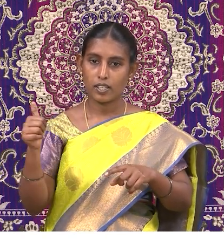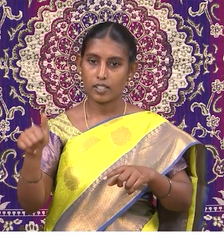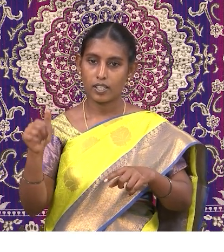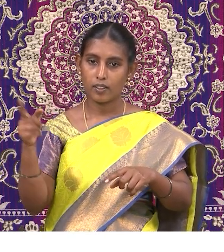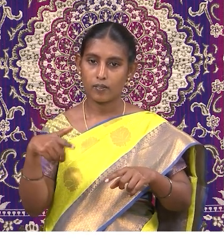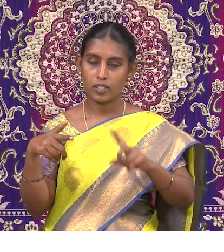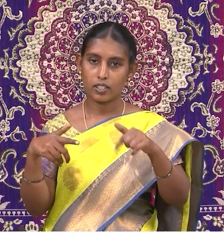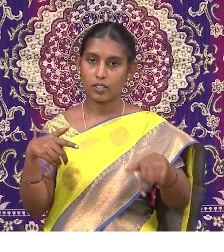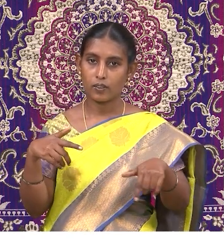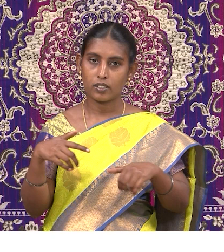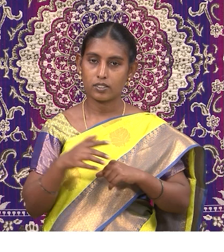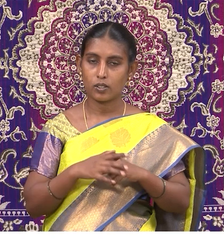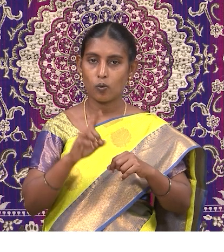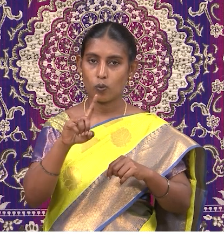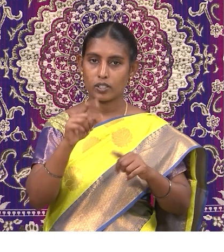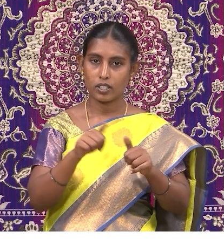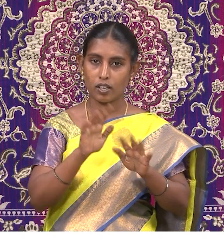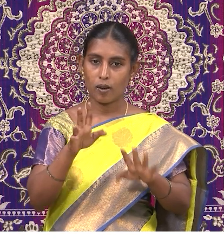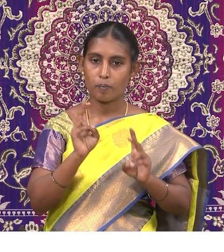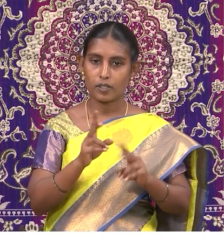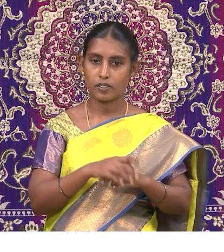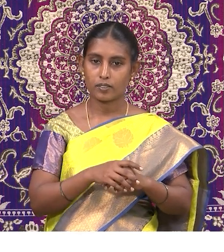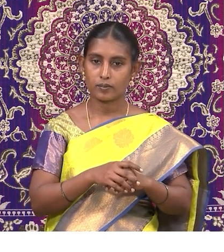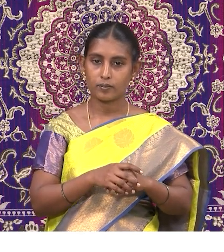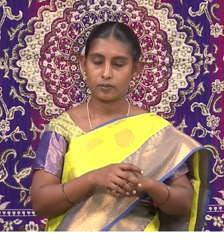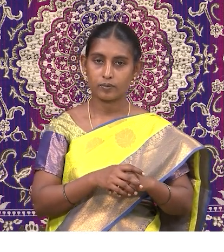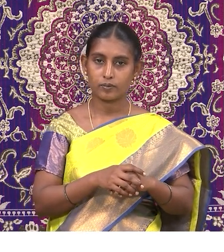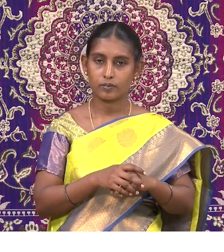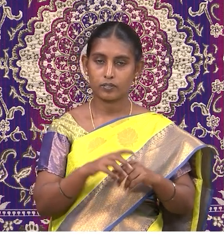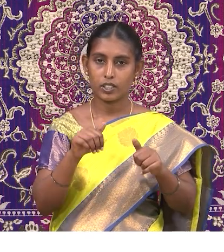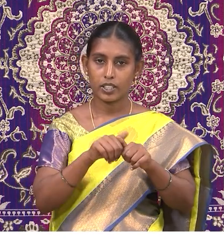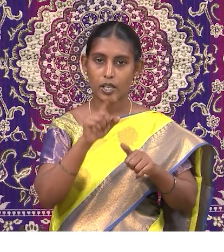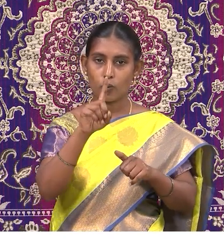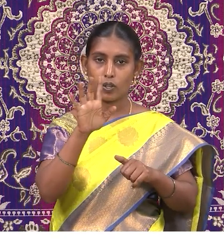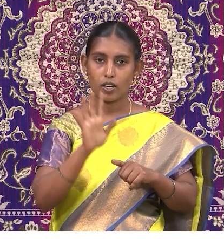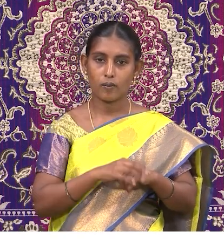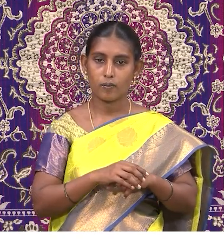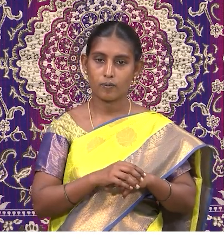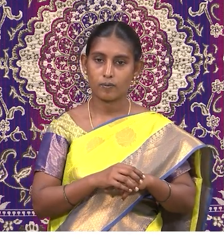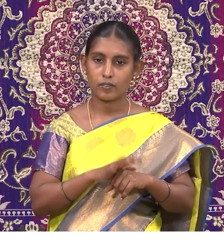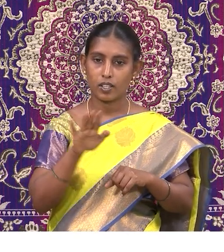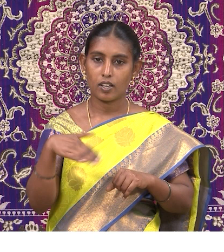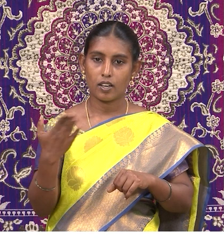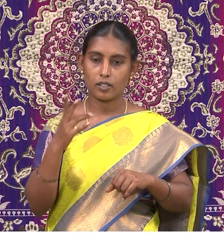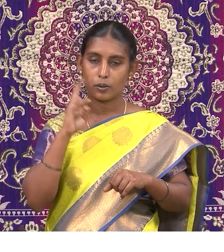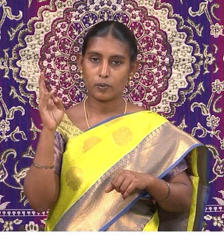ஏ மட்டும் தானே இருக்கும். ஆனால் தான் அந்த ஏ ஸ்கொயர் இருக்கிற டூவை நம்ம கேன்சல் பண்ணிட்டோம், ஸோ ஏ மட்டும் தான் கிடைக்கும். வலது